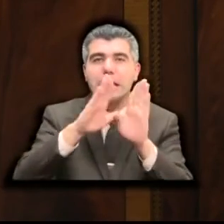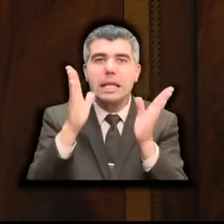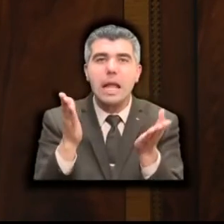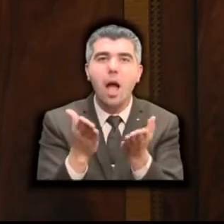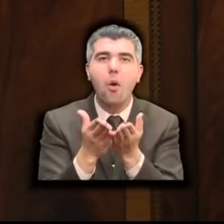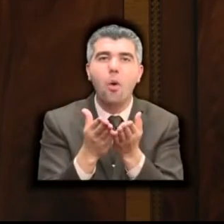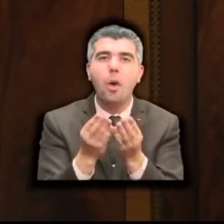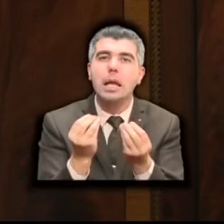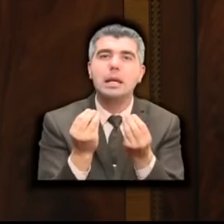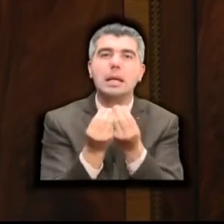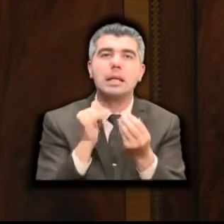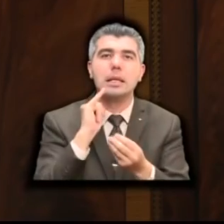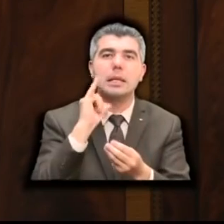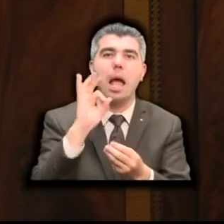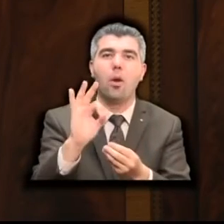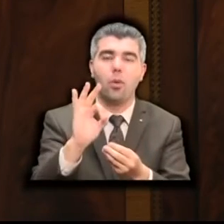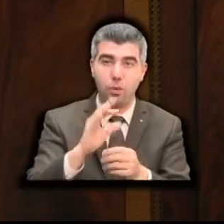هذه مسؤوليتكم